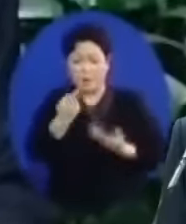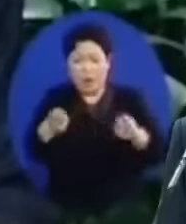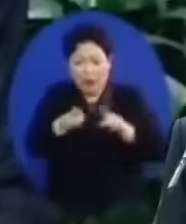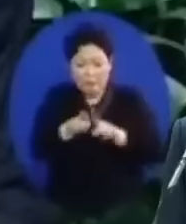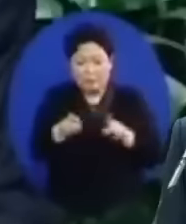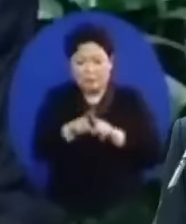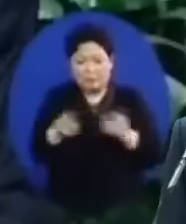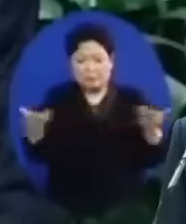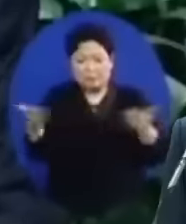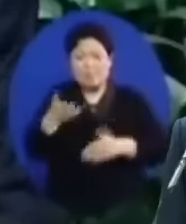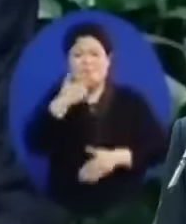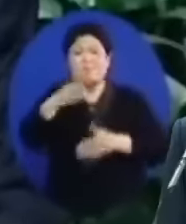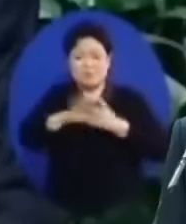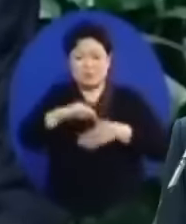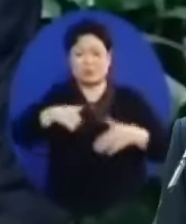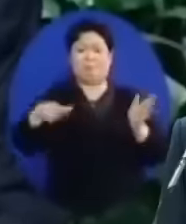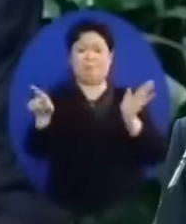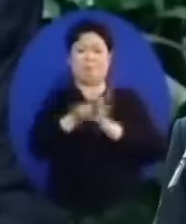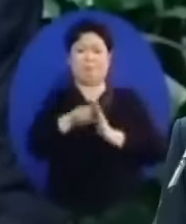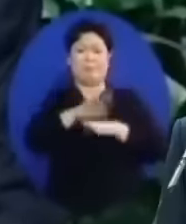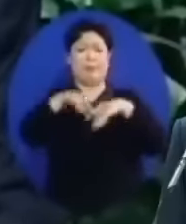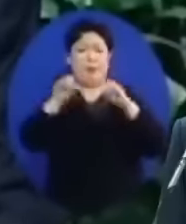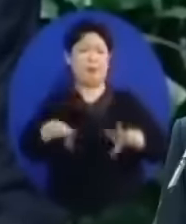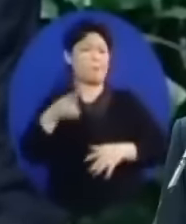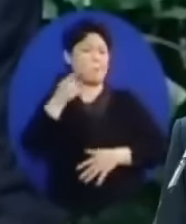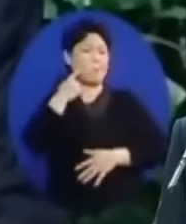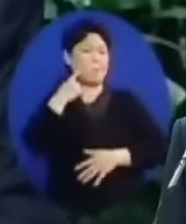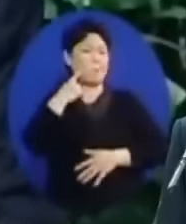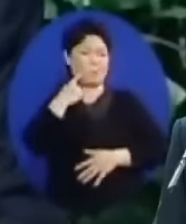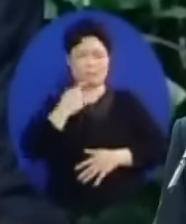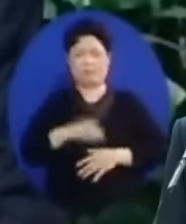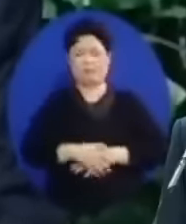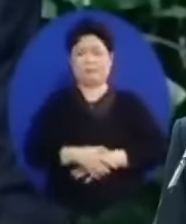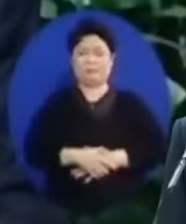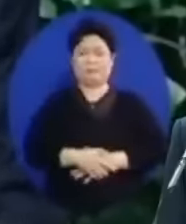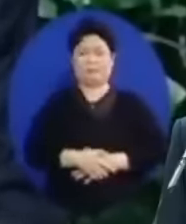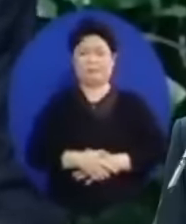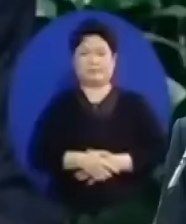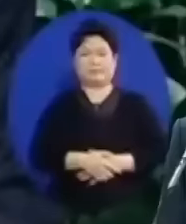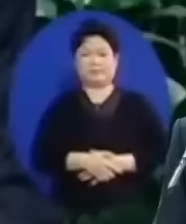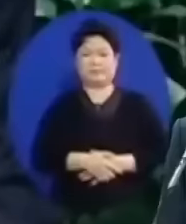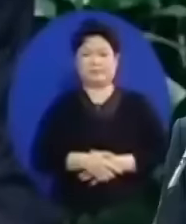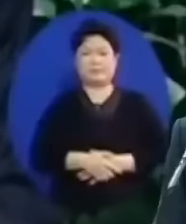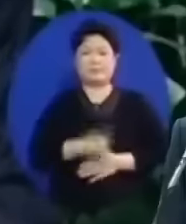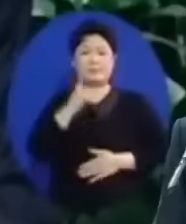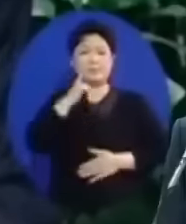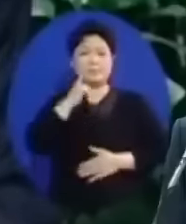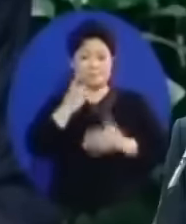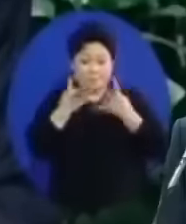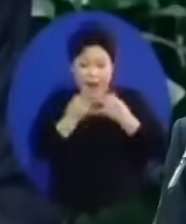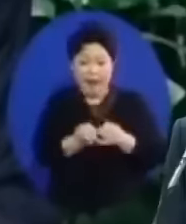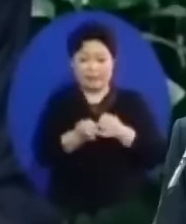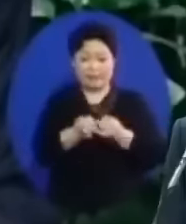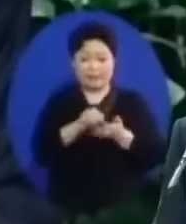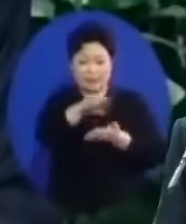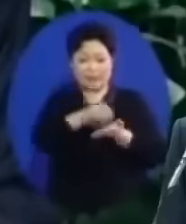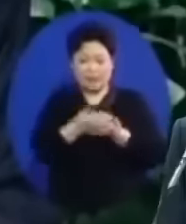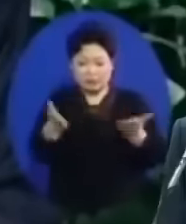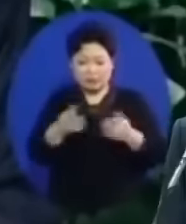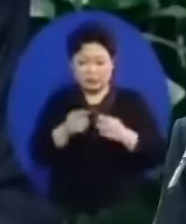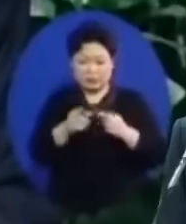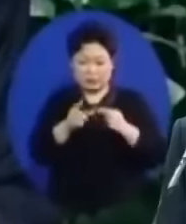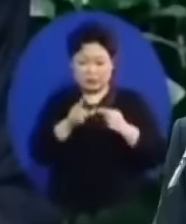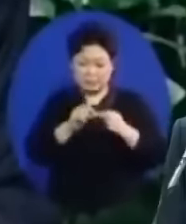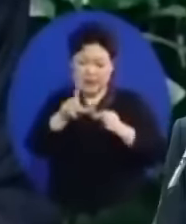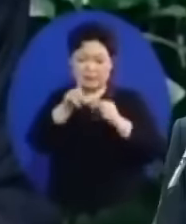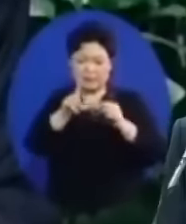함께하는 일을 안 하면 내 믿음은 헛것된 믿음이 되고 만다는 것입니다. 많이 나누어주는지 적게 나누어주는지 그게 차이가